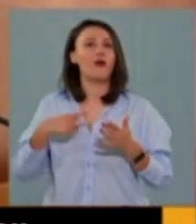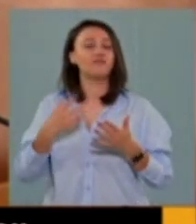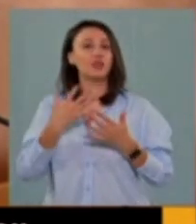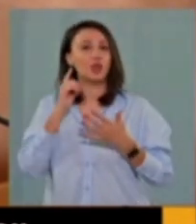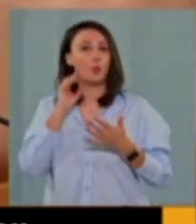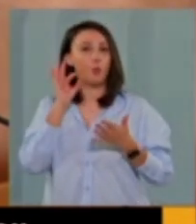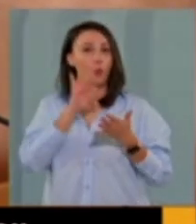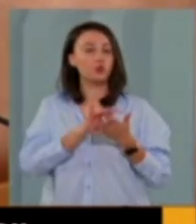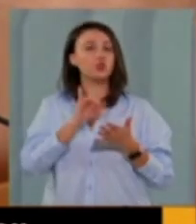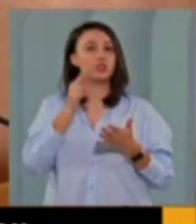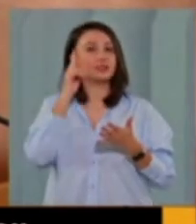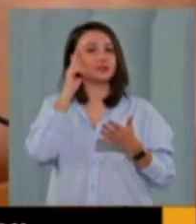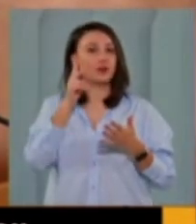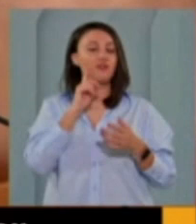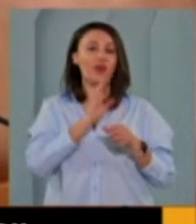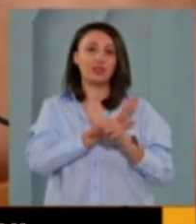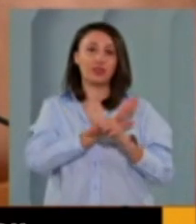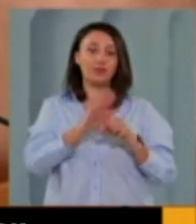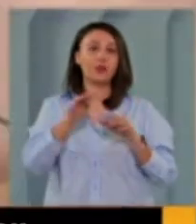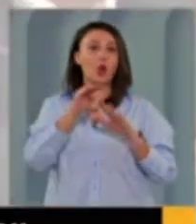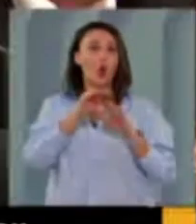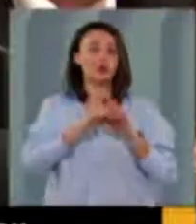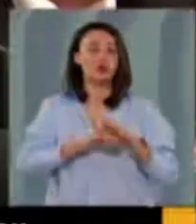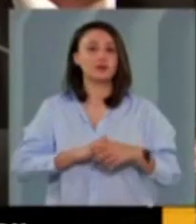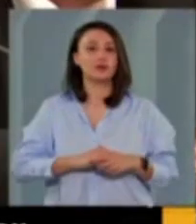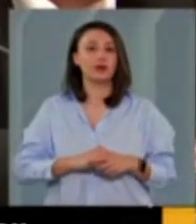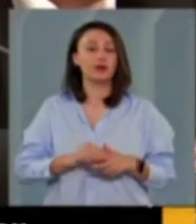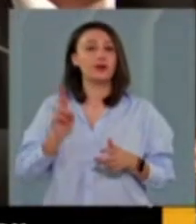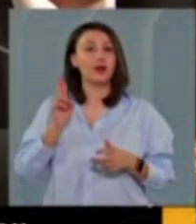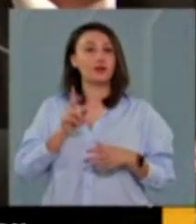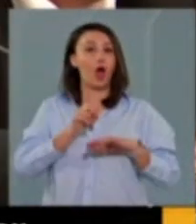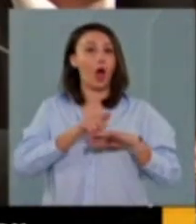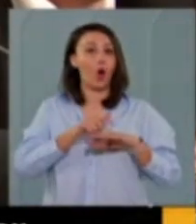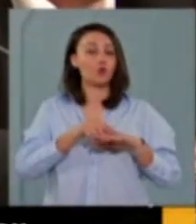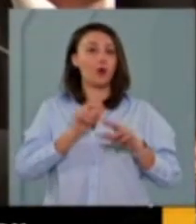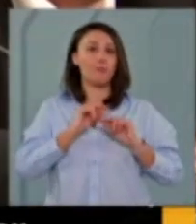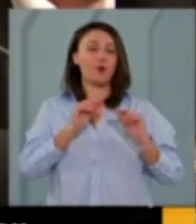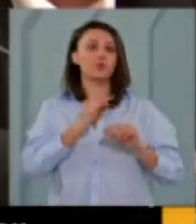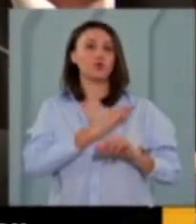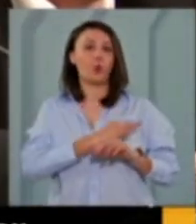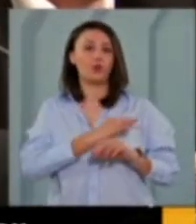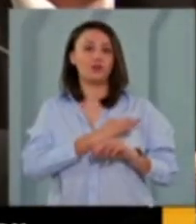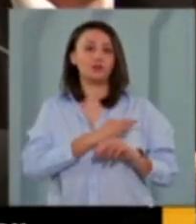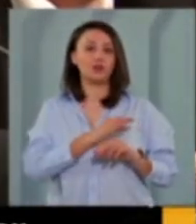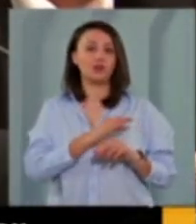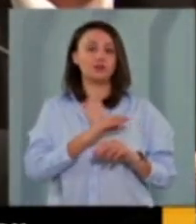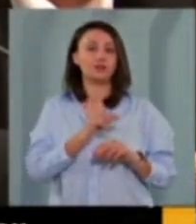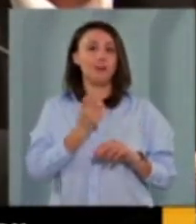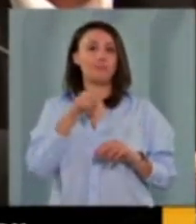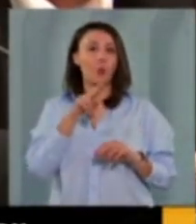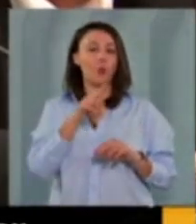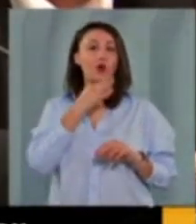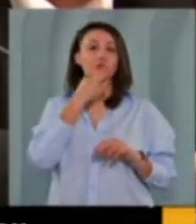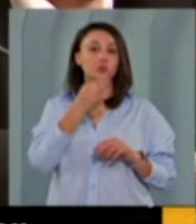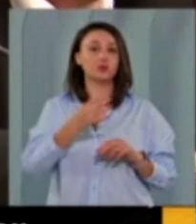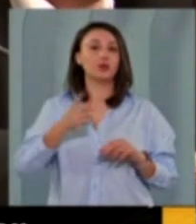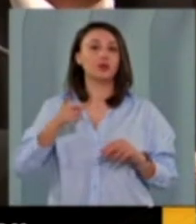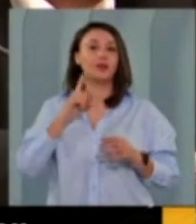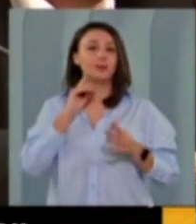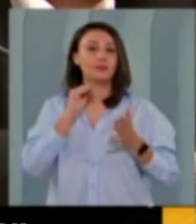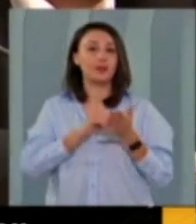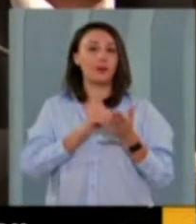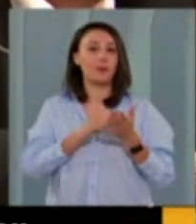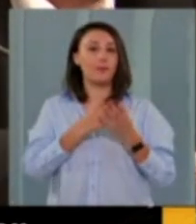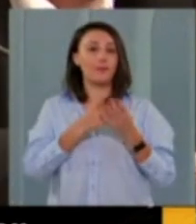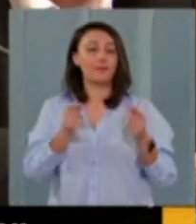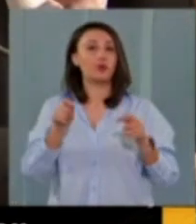nominalizat și speră că va îndeplini condițiile în care liderul aur profesorul Universitar Ioan Sabău Pop a declarat că este nevoie de